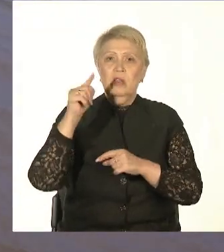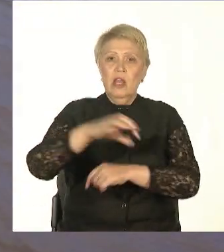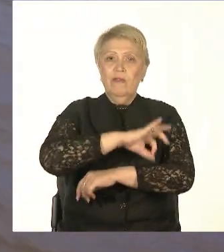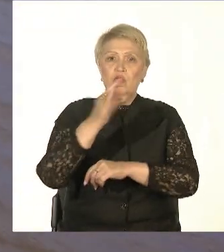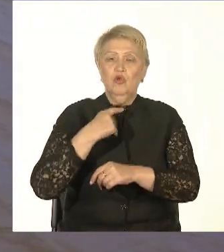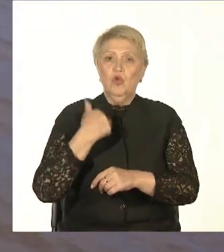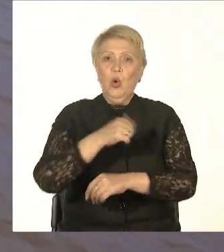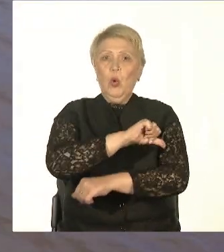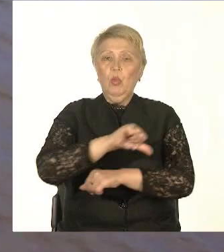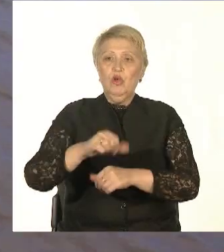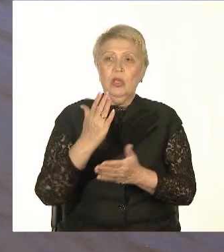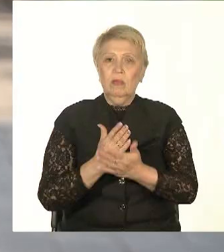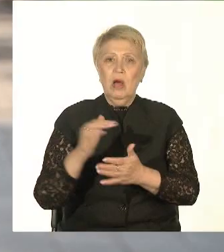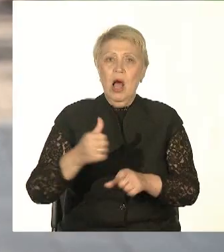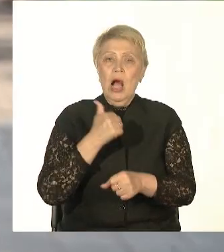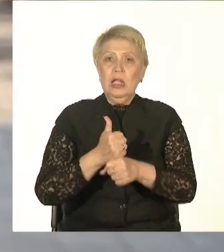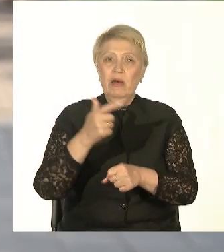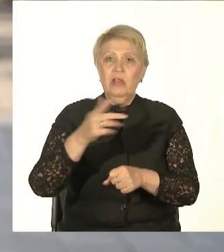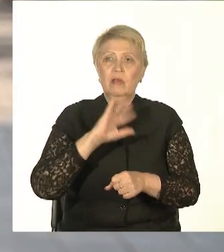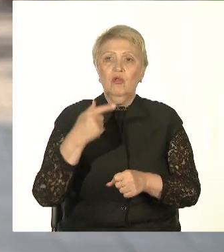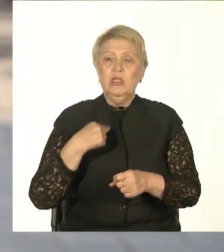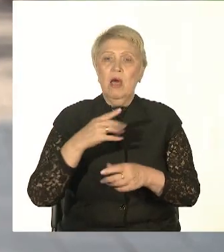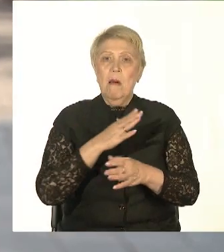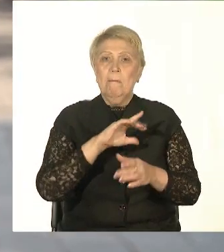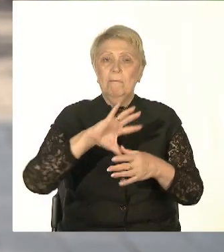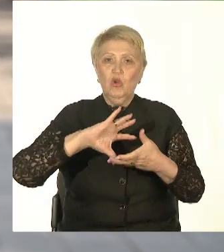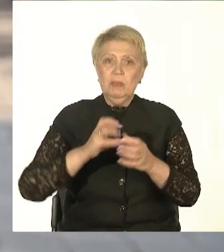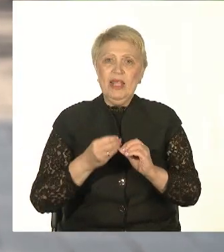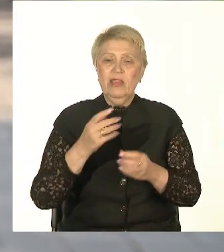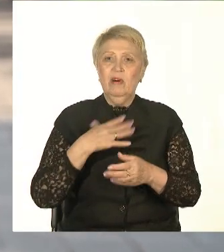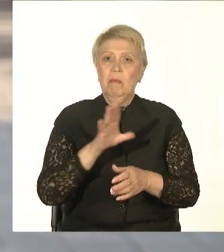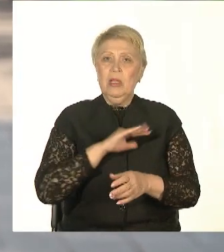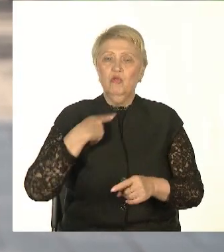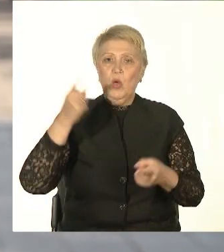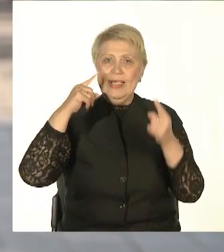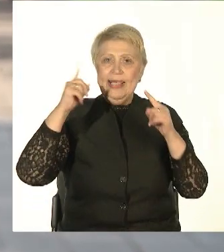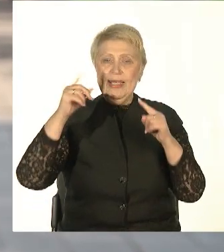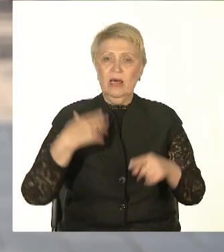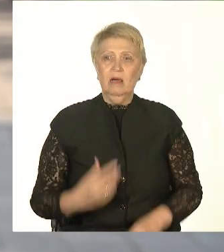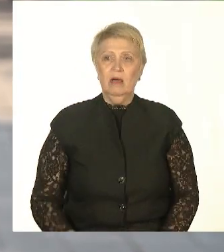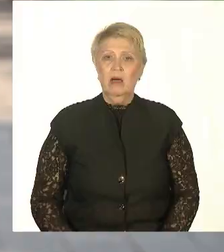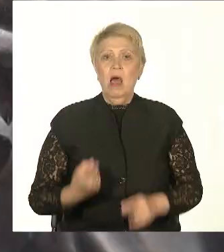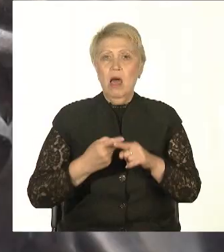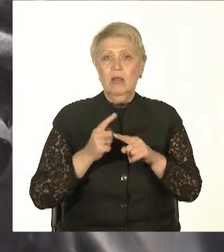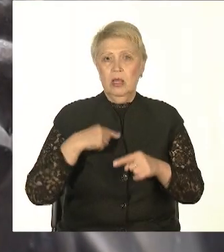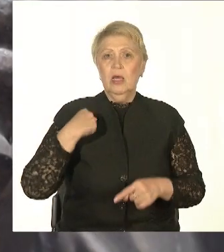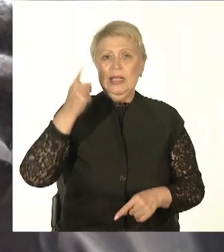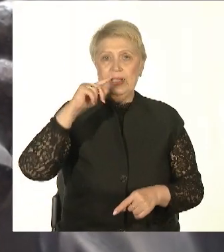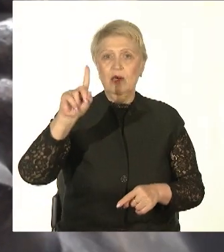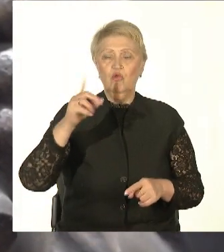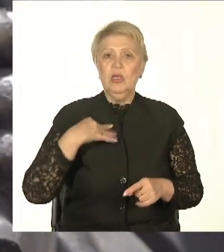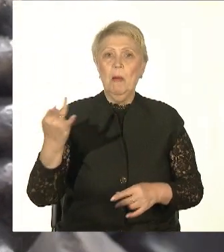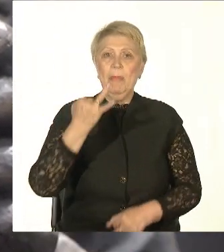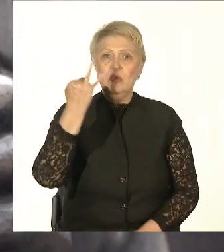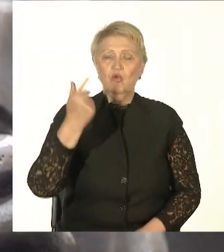мотивом, который послужил рождению этой идеи, было то, что я просто по истории знаю, что